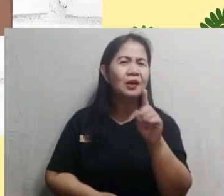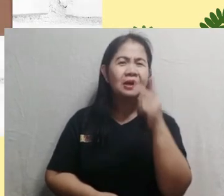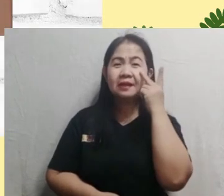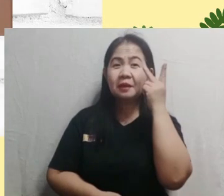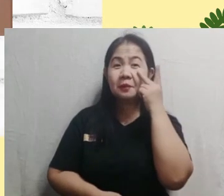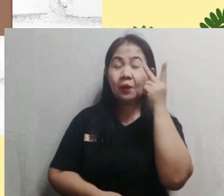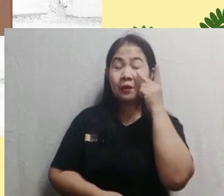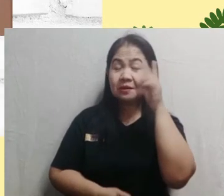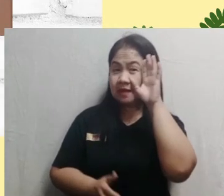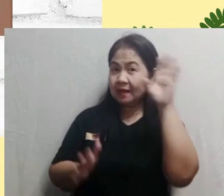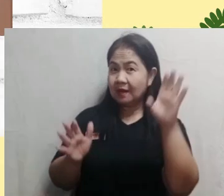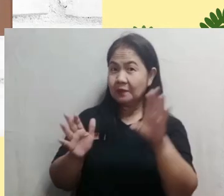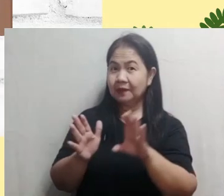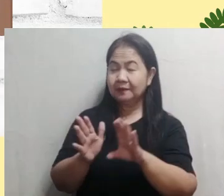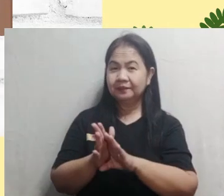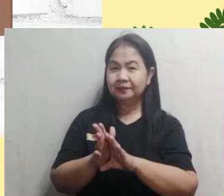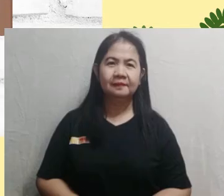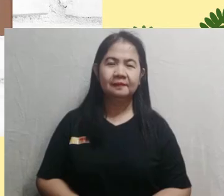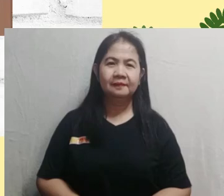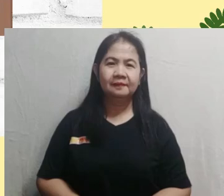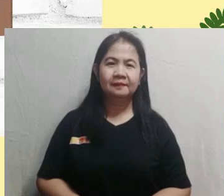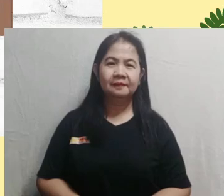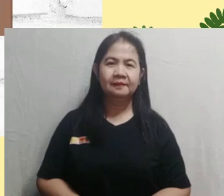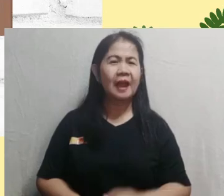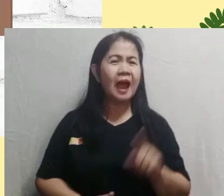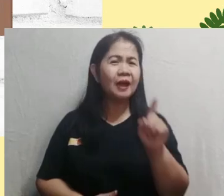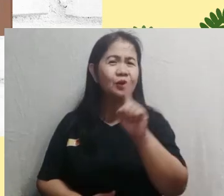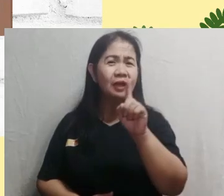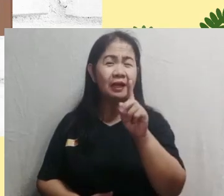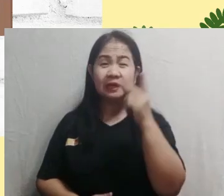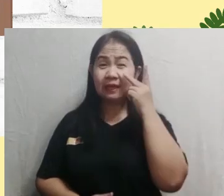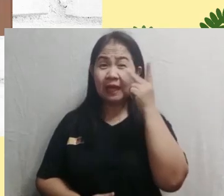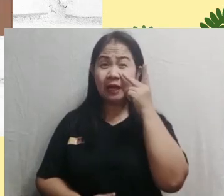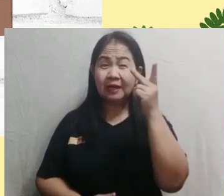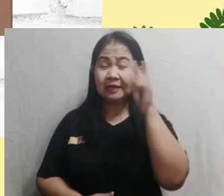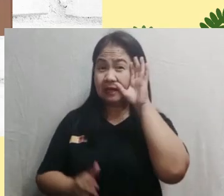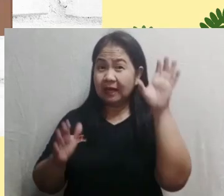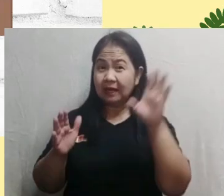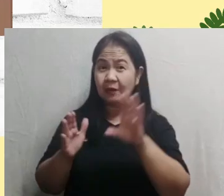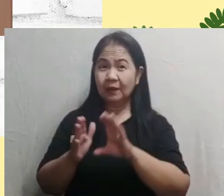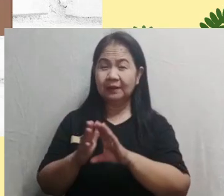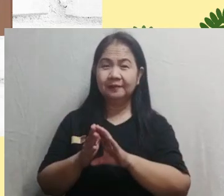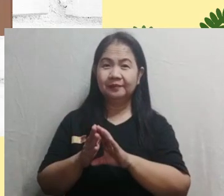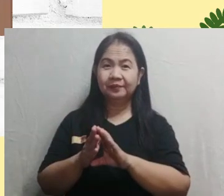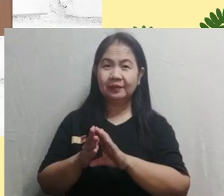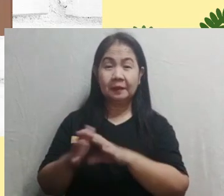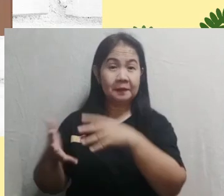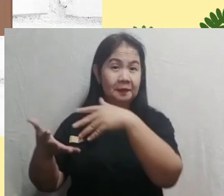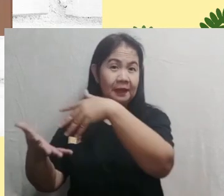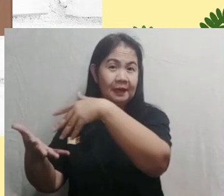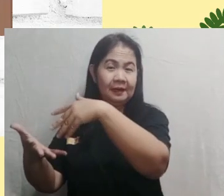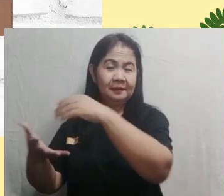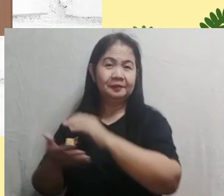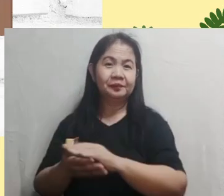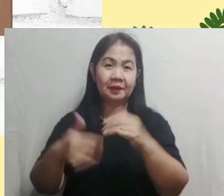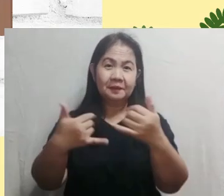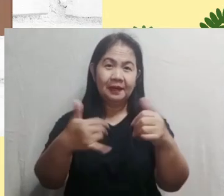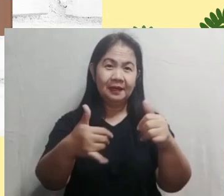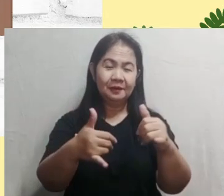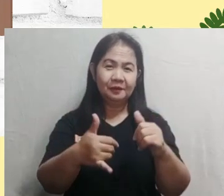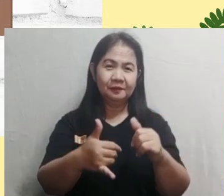Ano ang nakikita mo sa larawan? Makapag-aral, makapaglaro, makakain ng sapat.